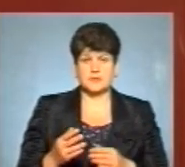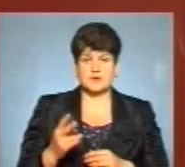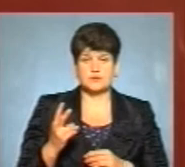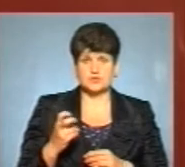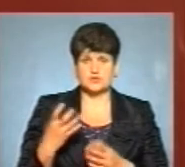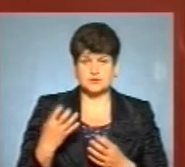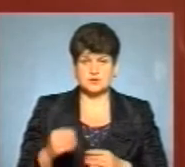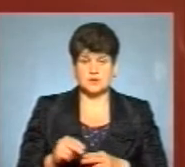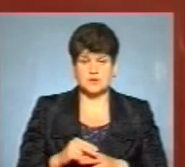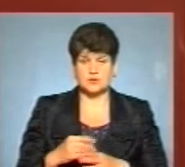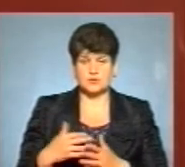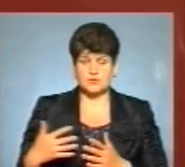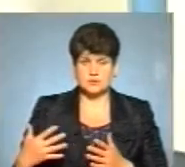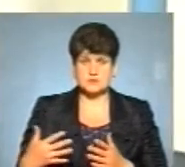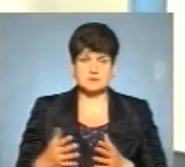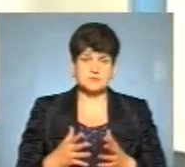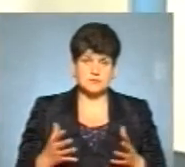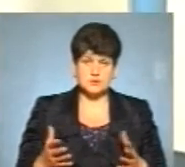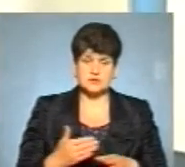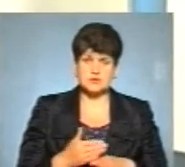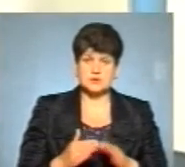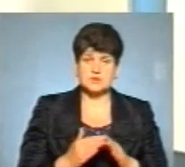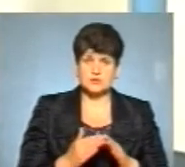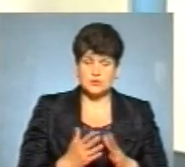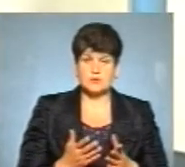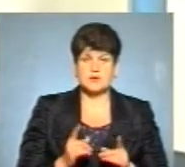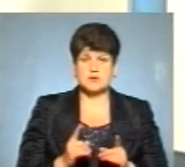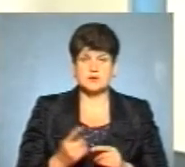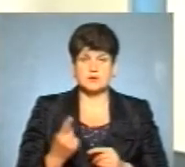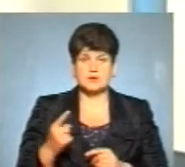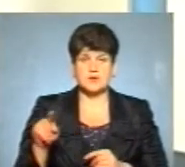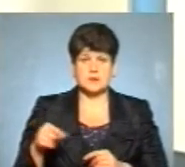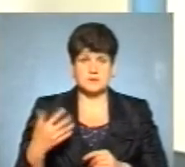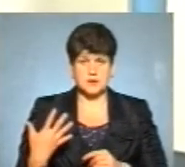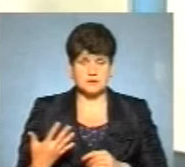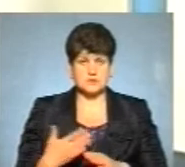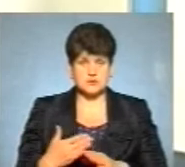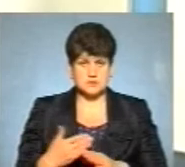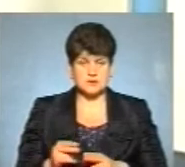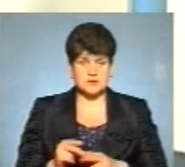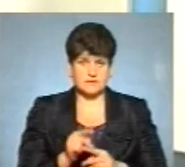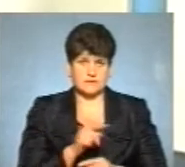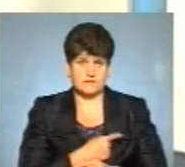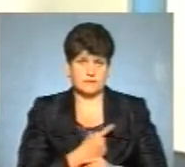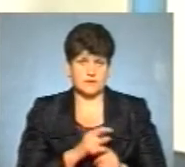ще лікується. Переважно все-таки вдома, що тішить, лише приблизно 5 частина виходить, так, в лікарні.